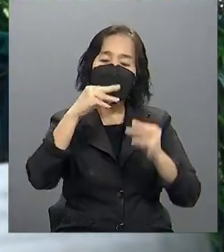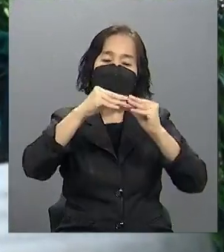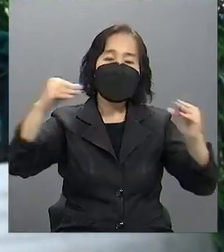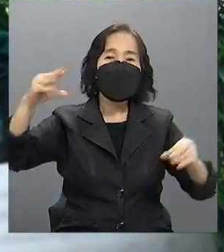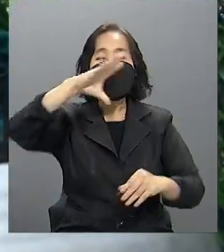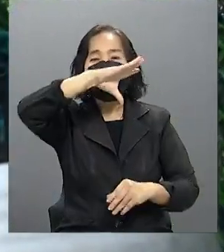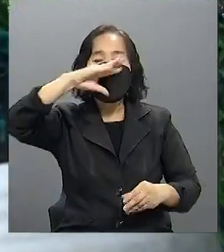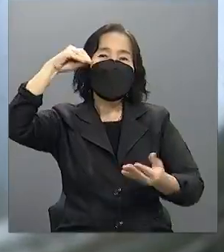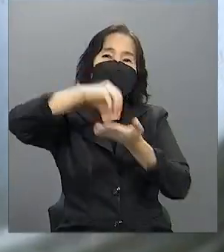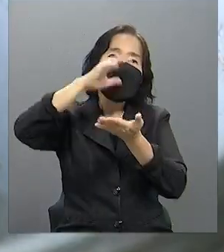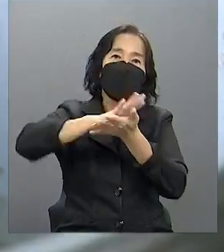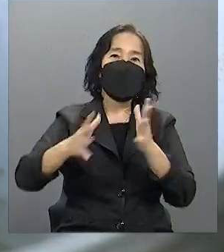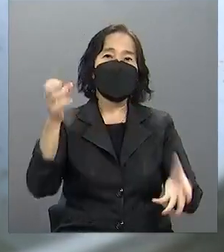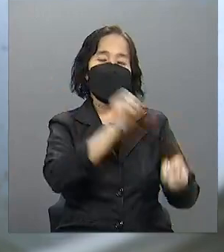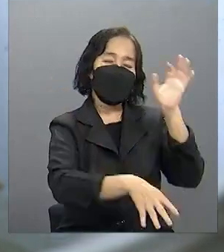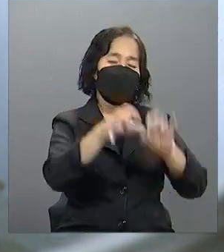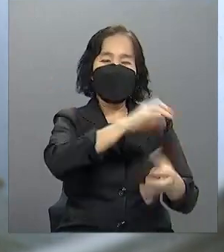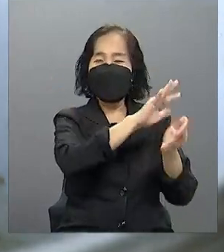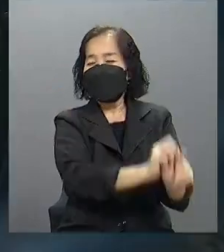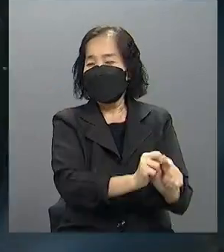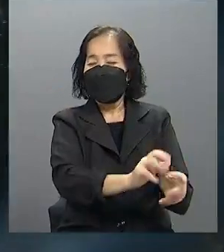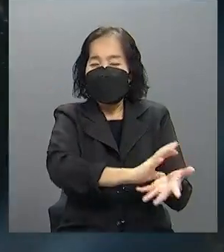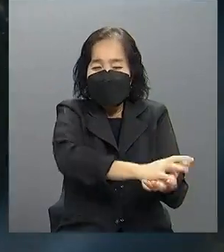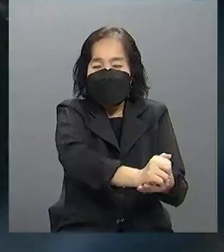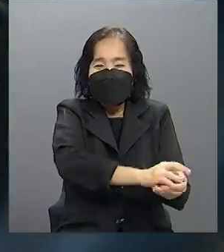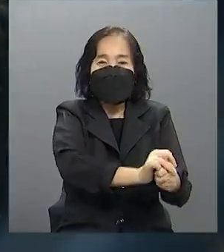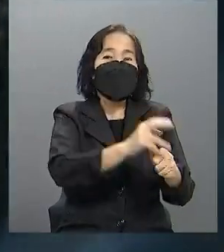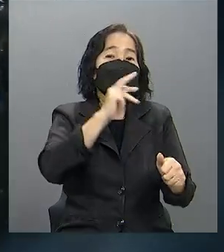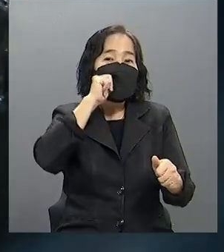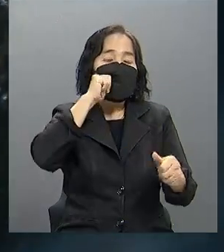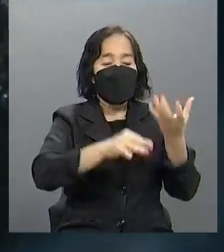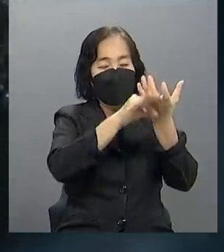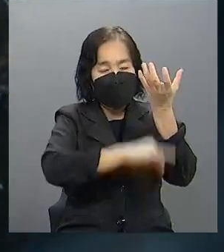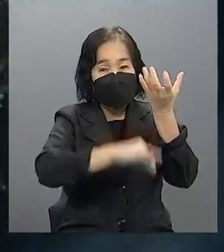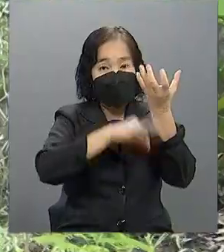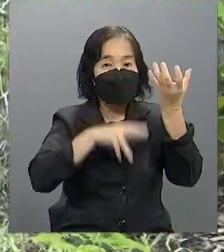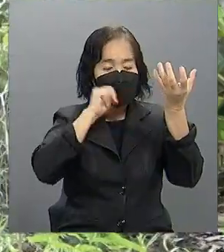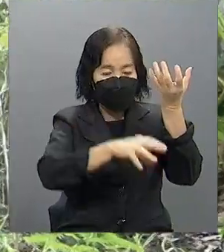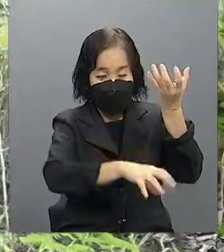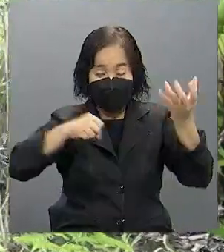ามาหมักไล่แมลงนะมันได้คันสีวพันธุ์นี้ก็ไปเรียนจักเกษตรมาก็มาเฮ็ดเองครับ